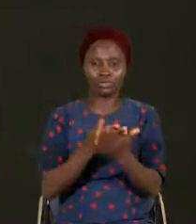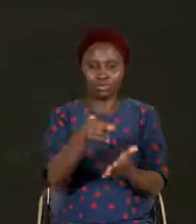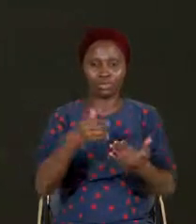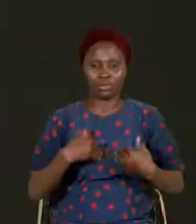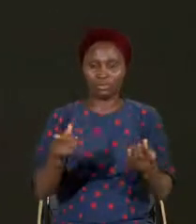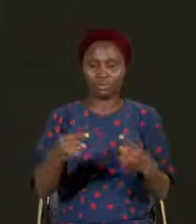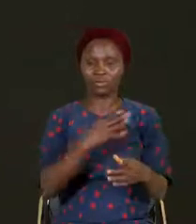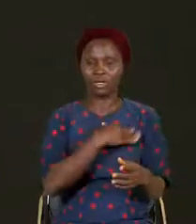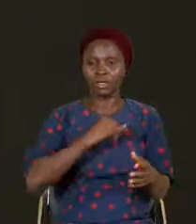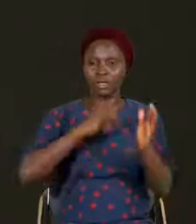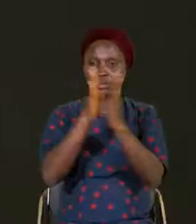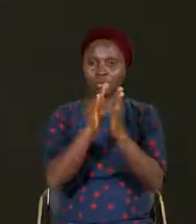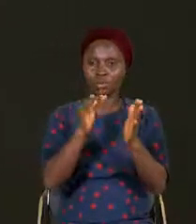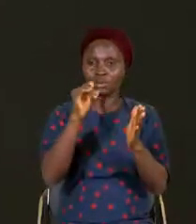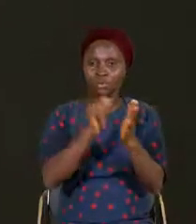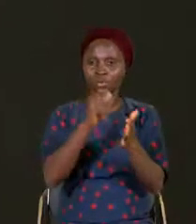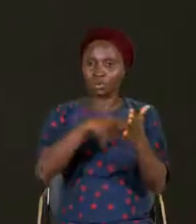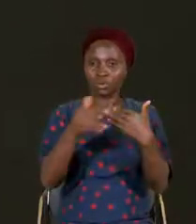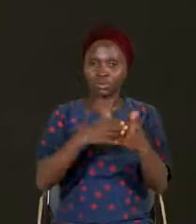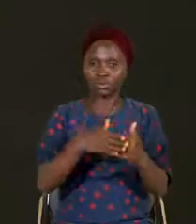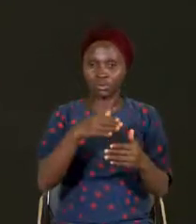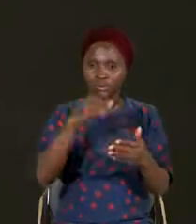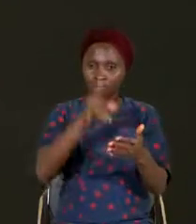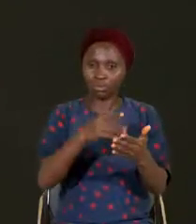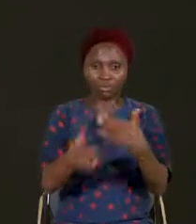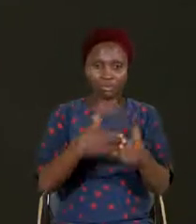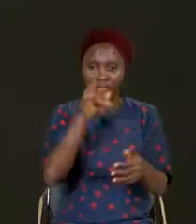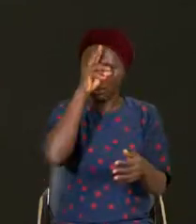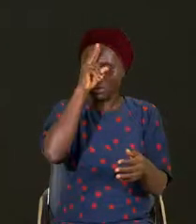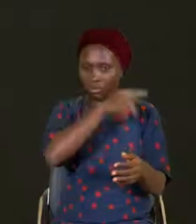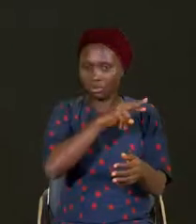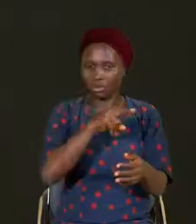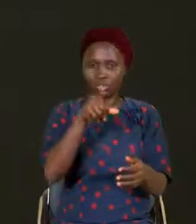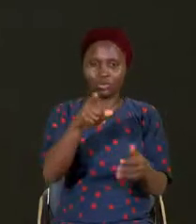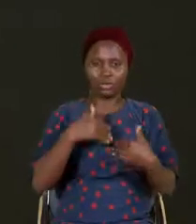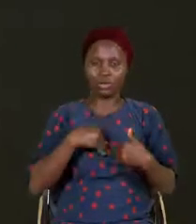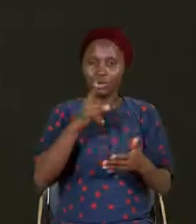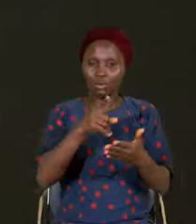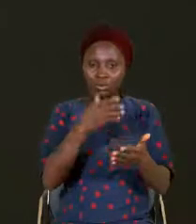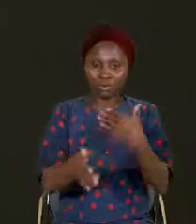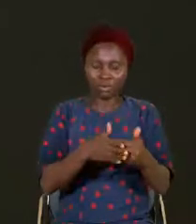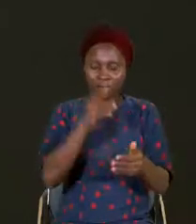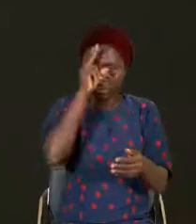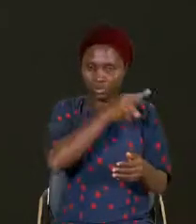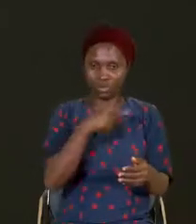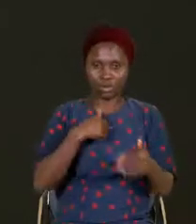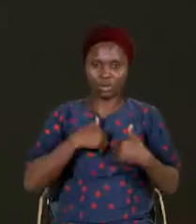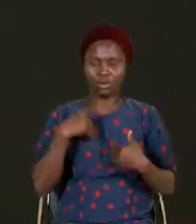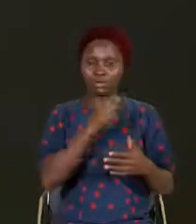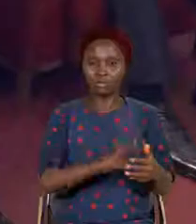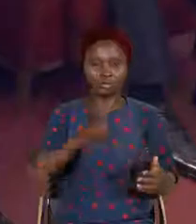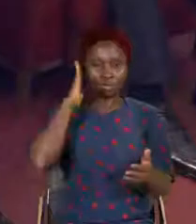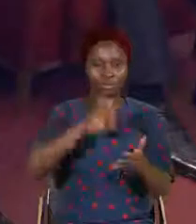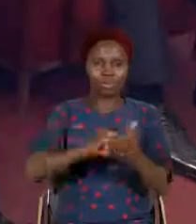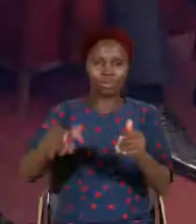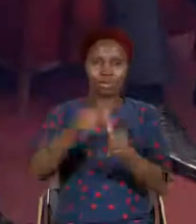bien de votre part d'être venu. Et je prie que quelle que soit l'ignorance que vous avez, peu importe l'ignorance que nous avons, le Seigneur va